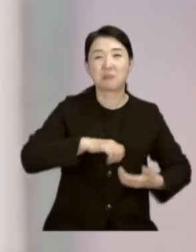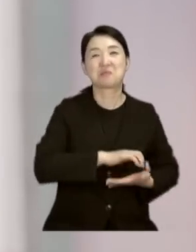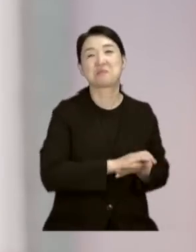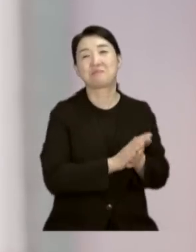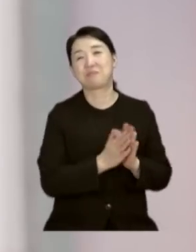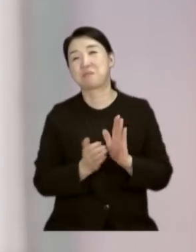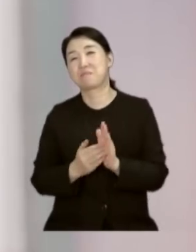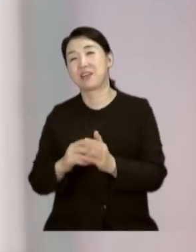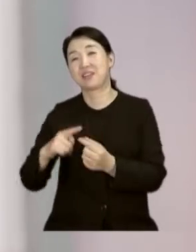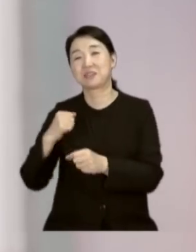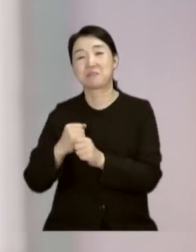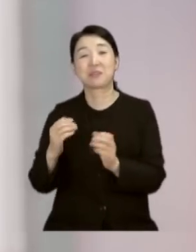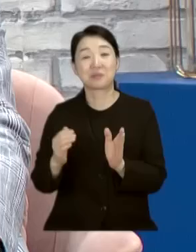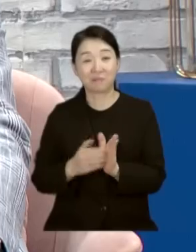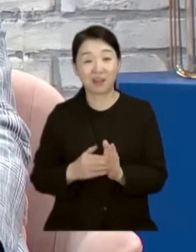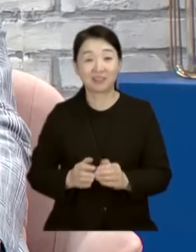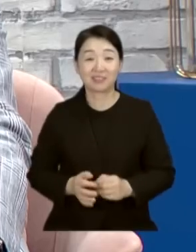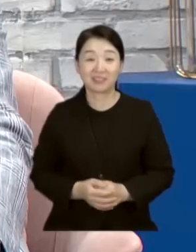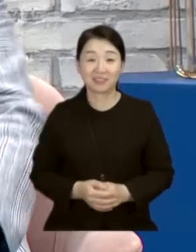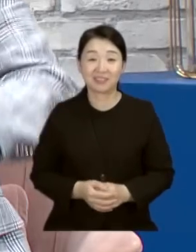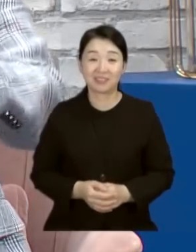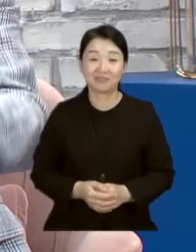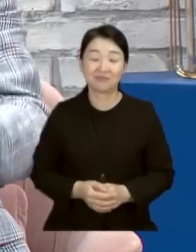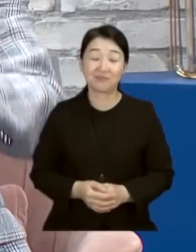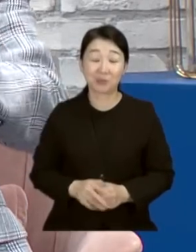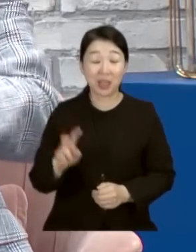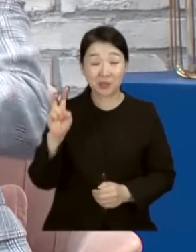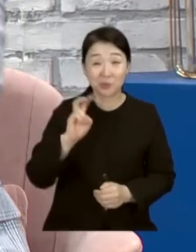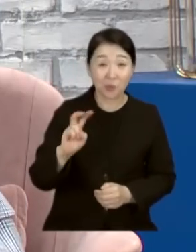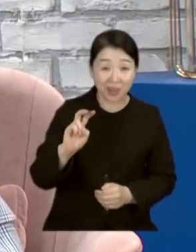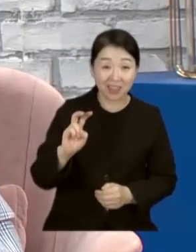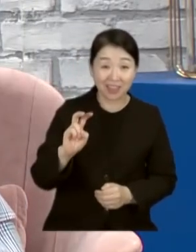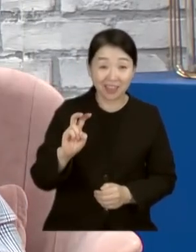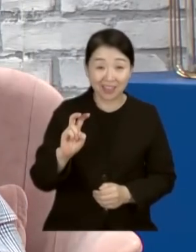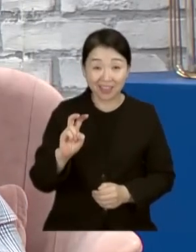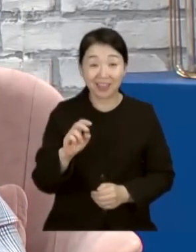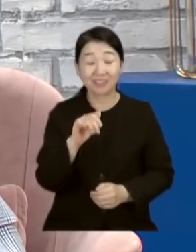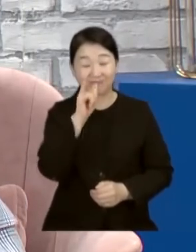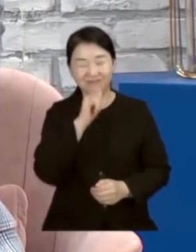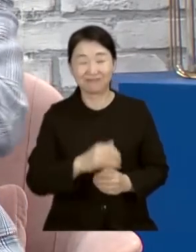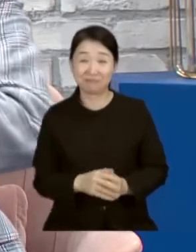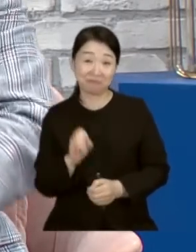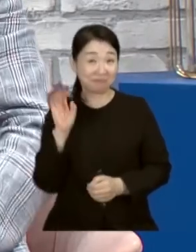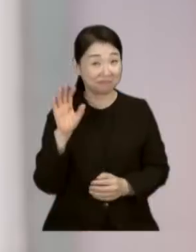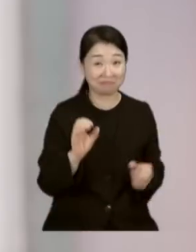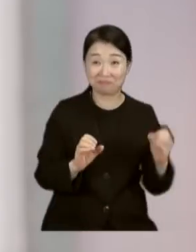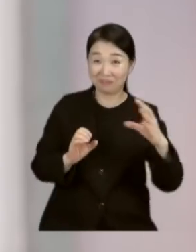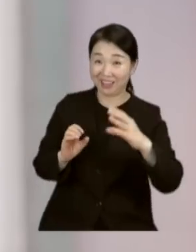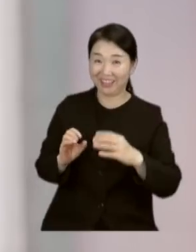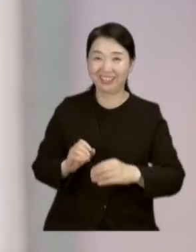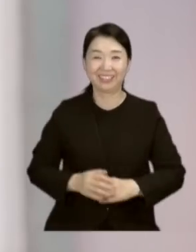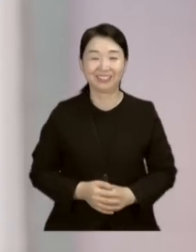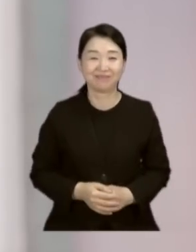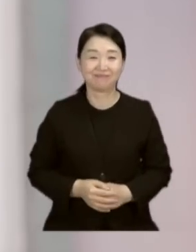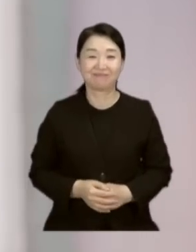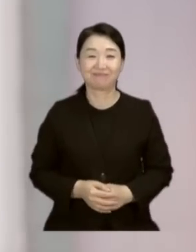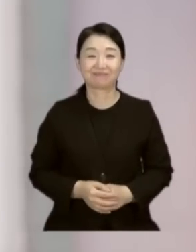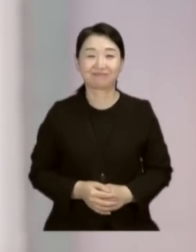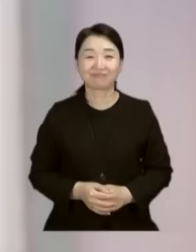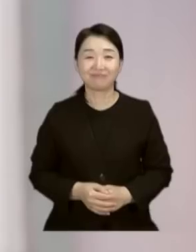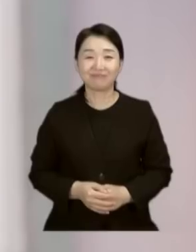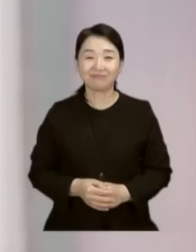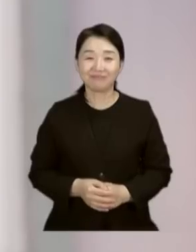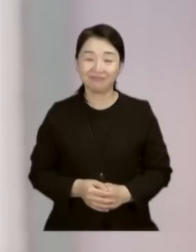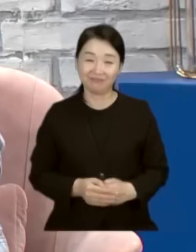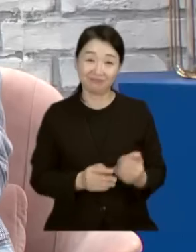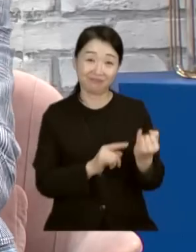담았어요. 아 재미 이게 안 잊어버리겠다. 또 게리롱 프리롱. 게리롱? 프리롱? 네. 하겠네요. 네.